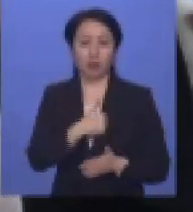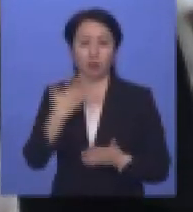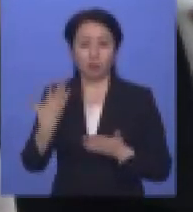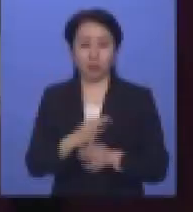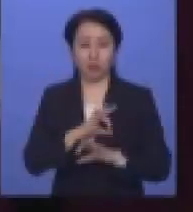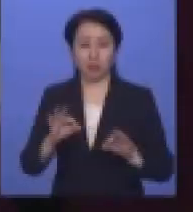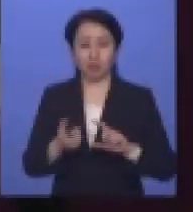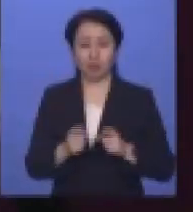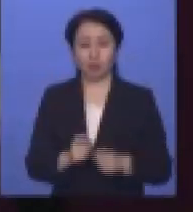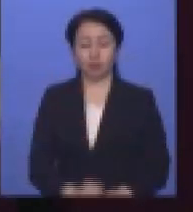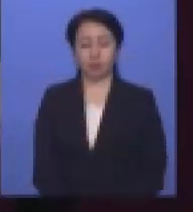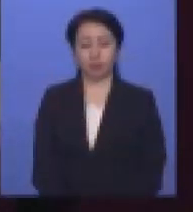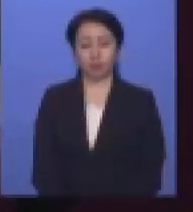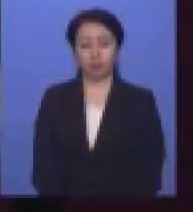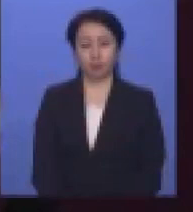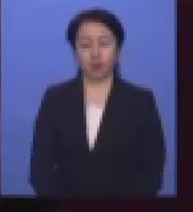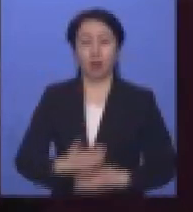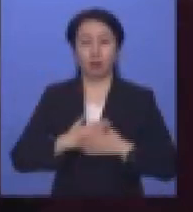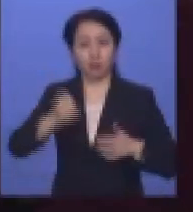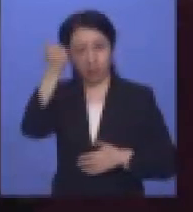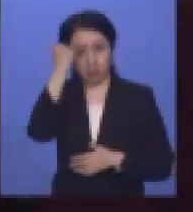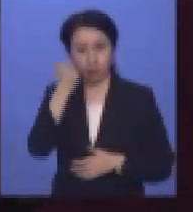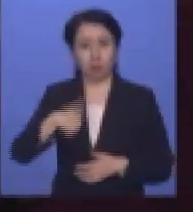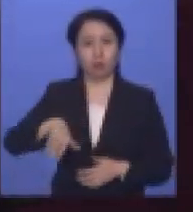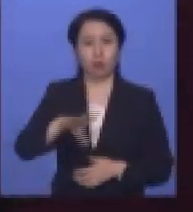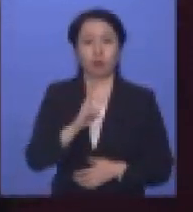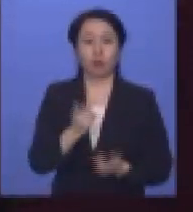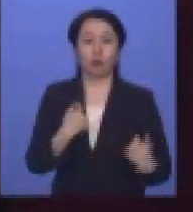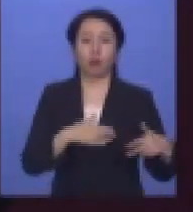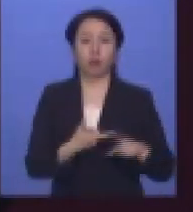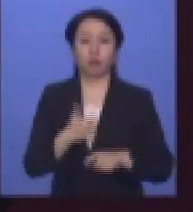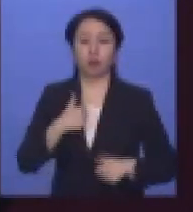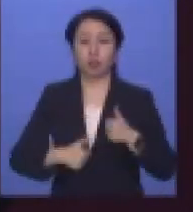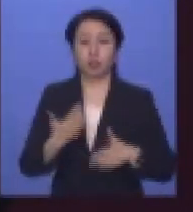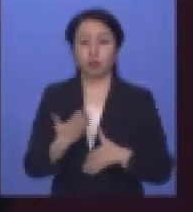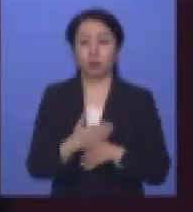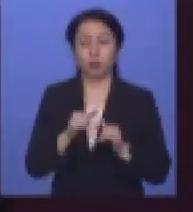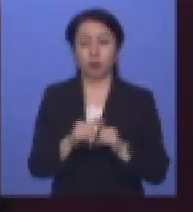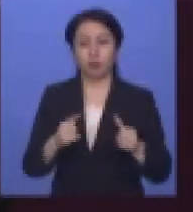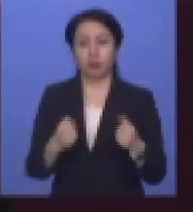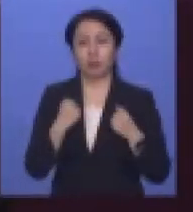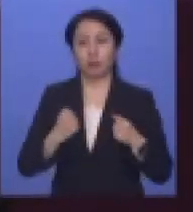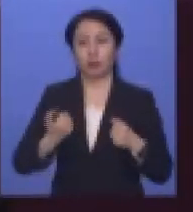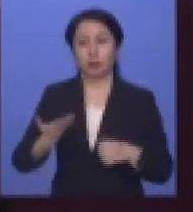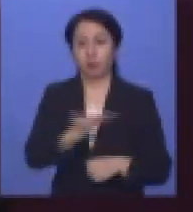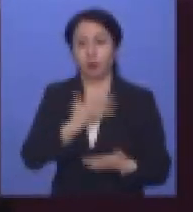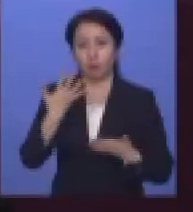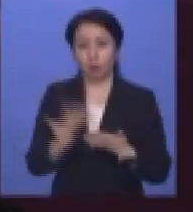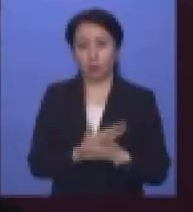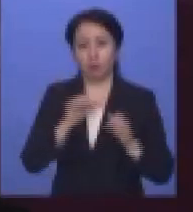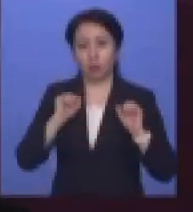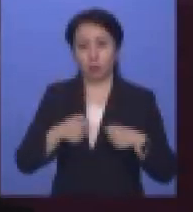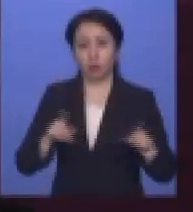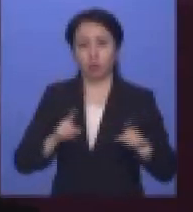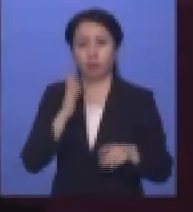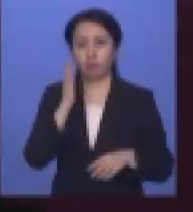красивых поединков. Большое спасибо всем, кто организовал этот турнир. Благодаря развитию спорта мы получаем большие возможности,